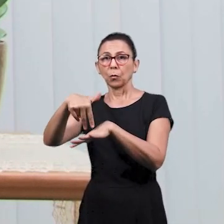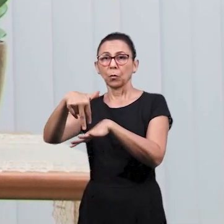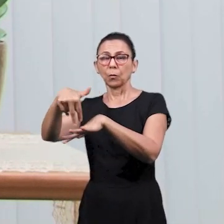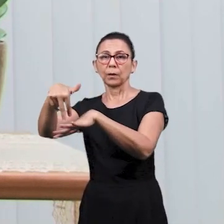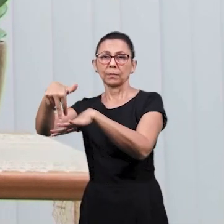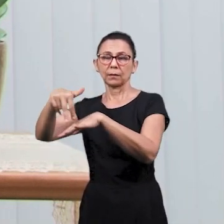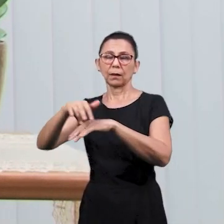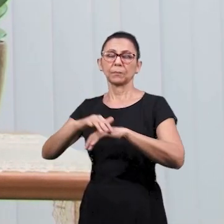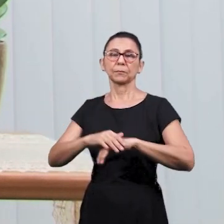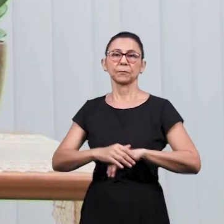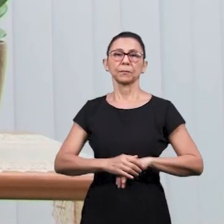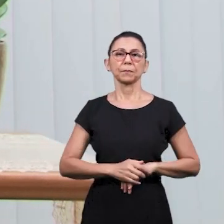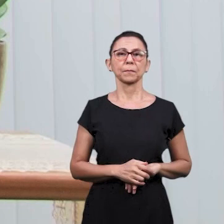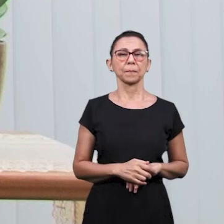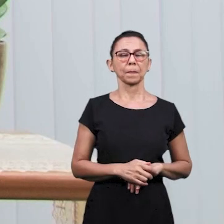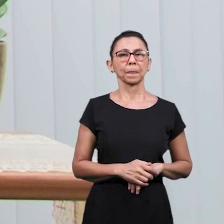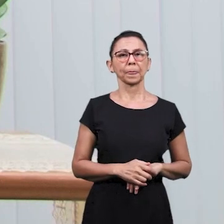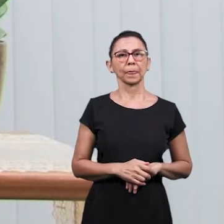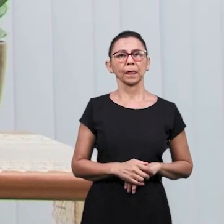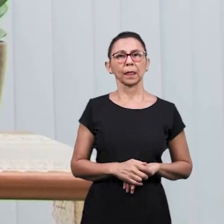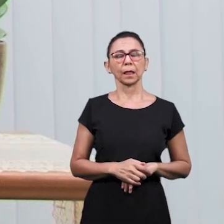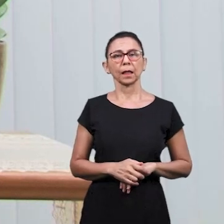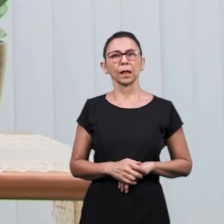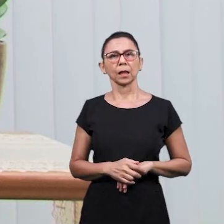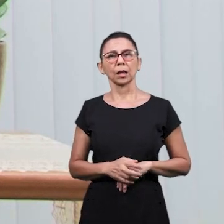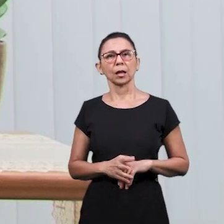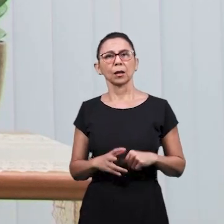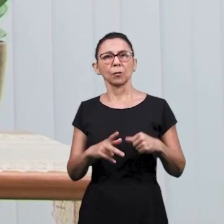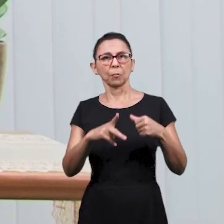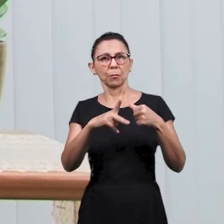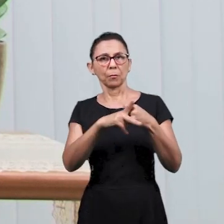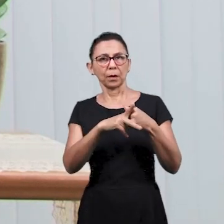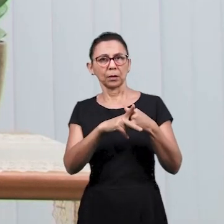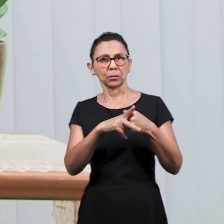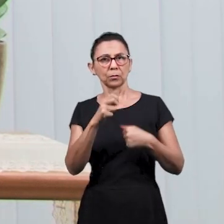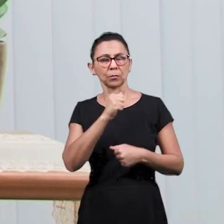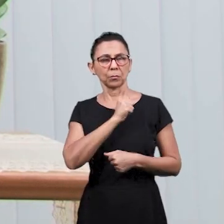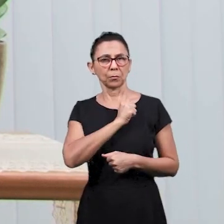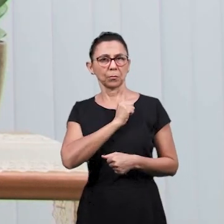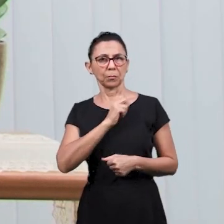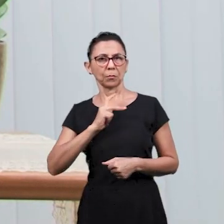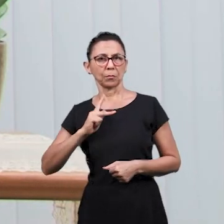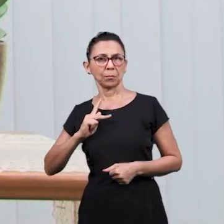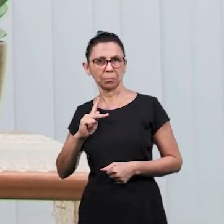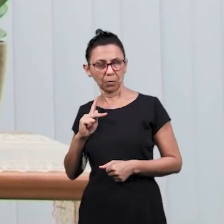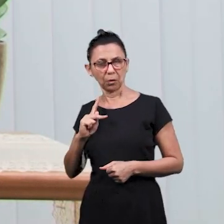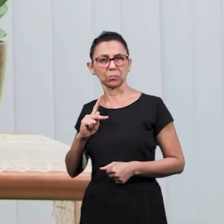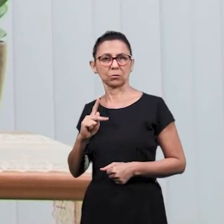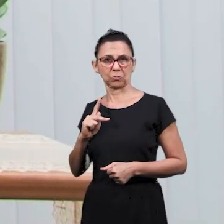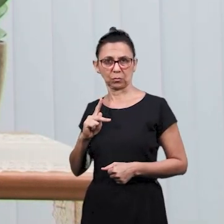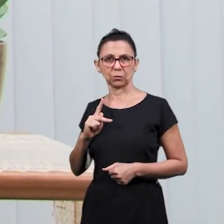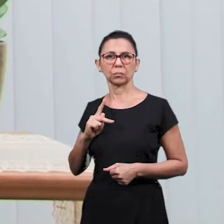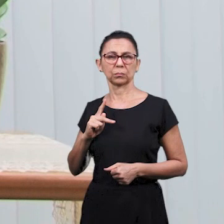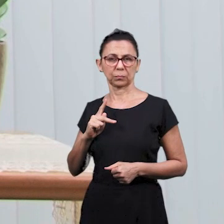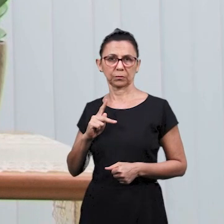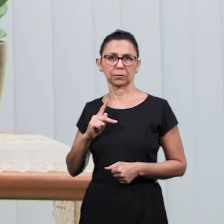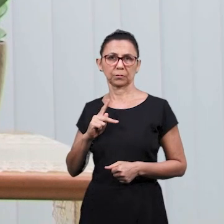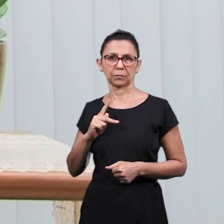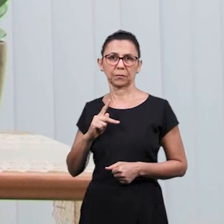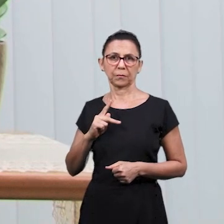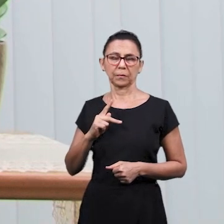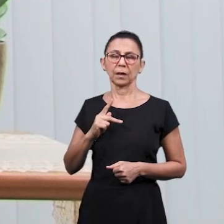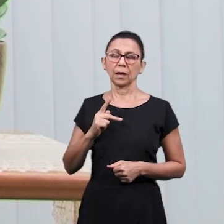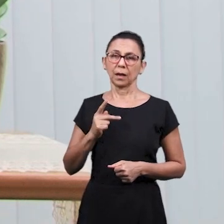идет по волнам, но больше этого, один из них,